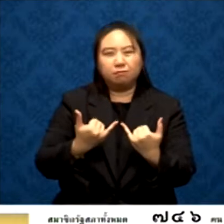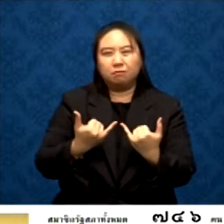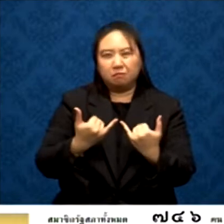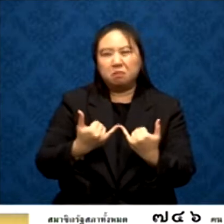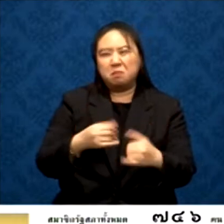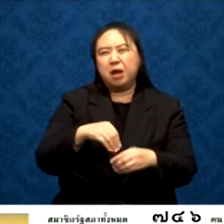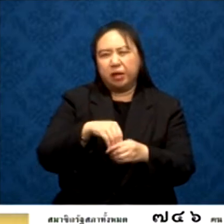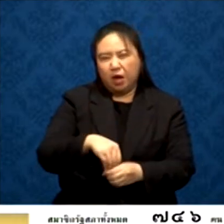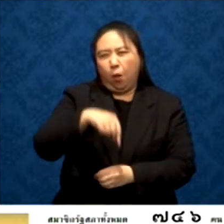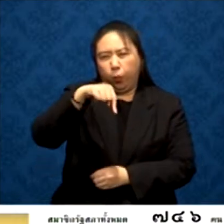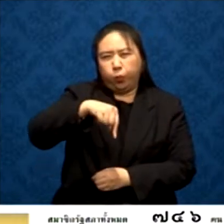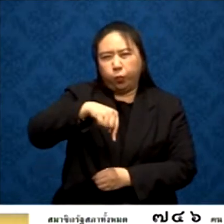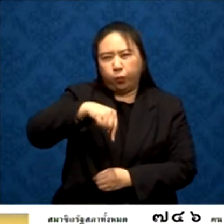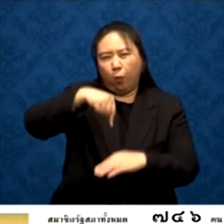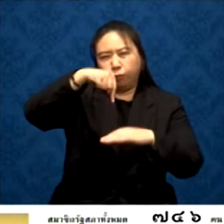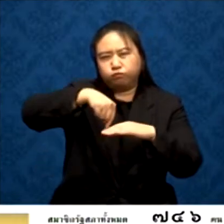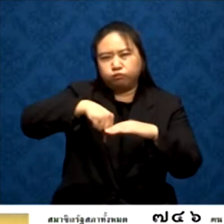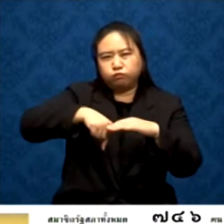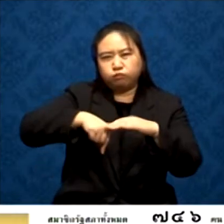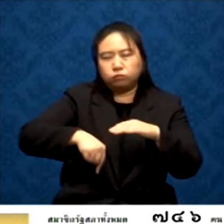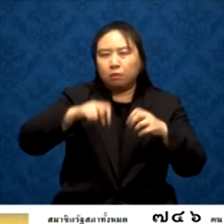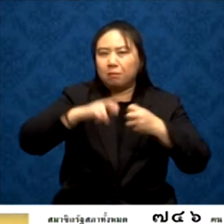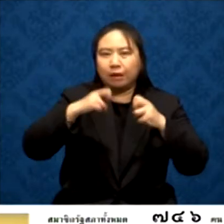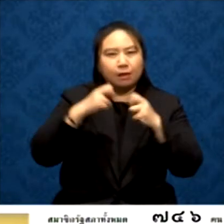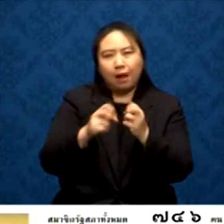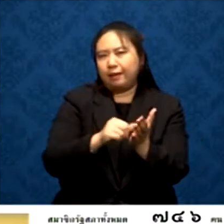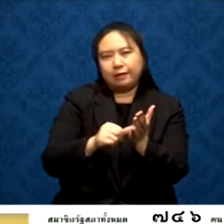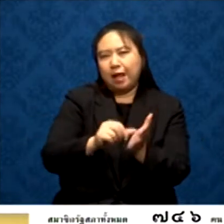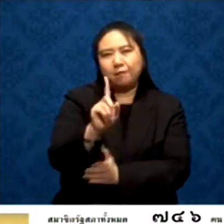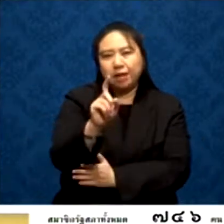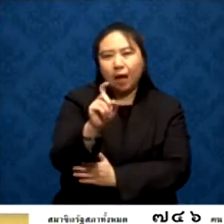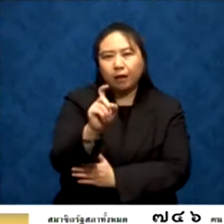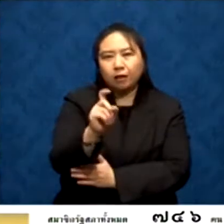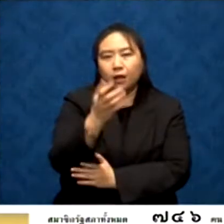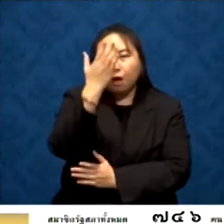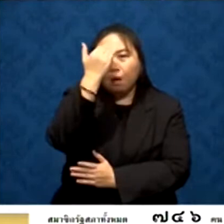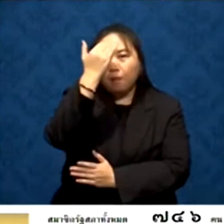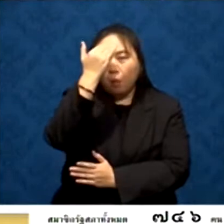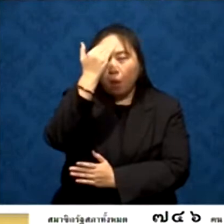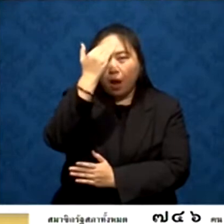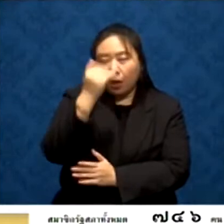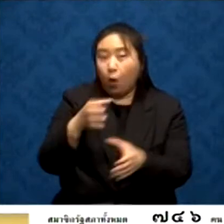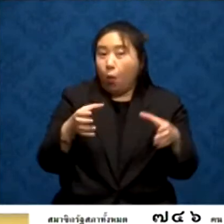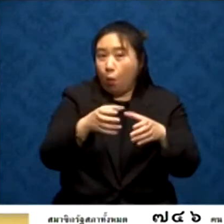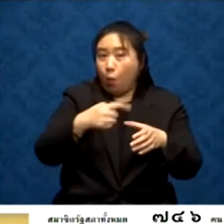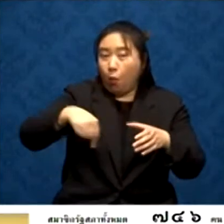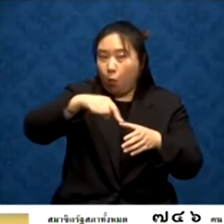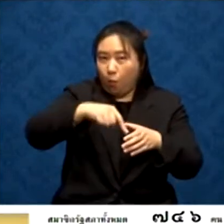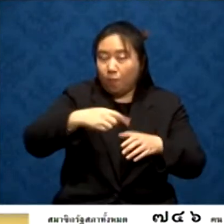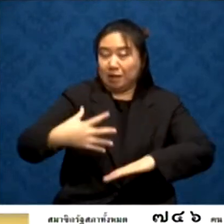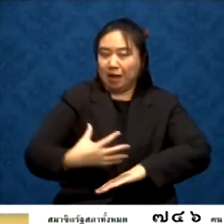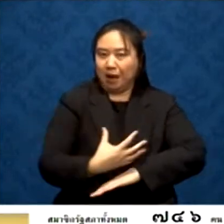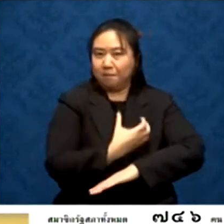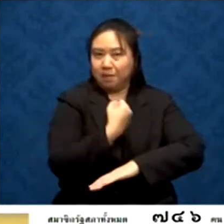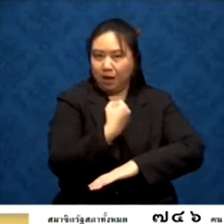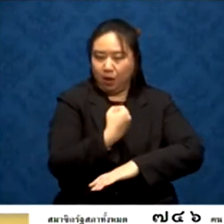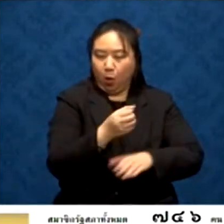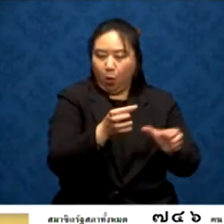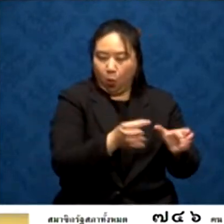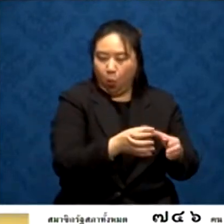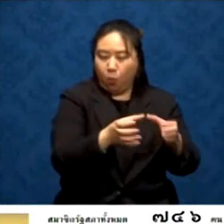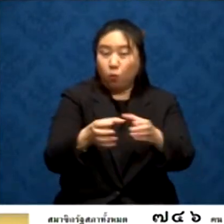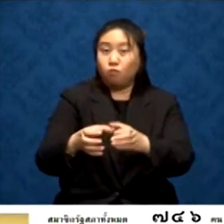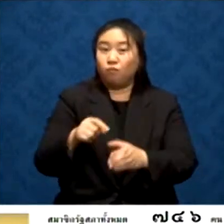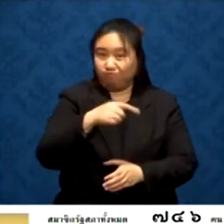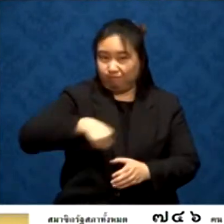ไม่สามารถแก้ปัญหาได้เพราะว่าเบื้องลึกเบื้องหลังของเครือข่ายของนักการเมืองบางกลุ่มที่ทำ